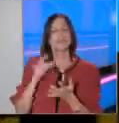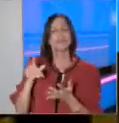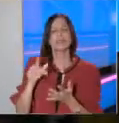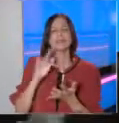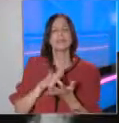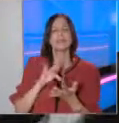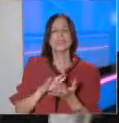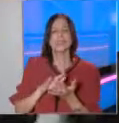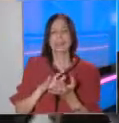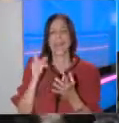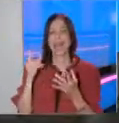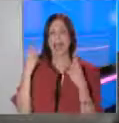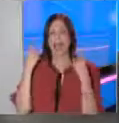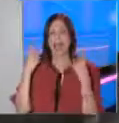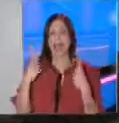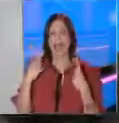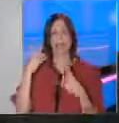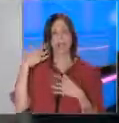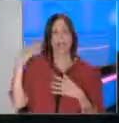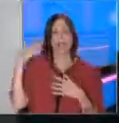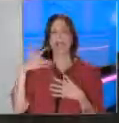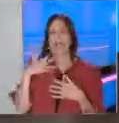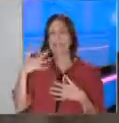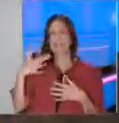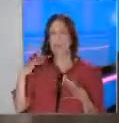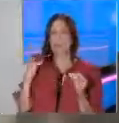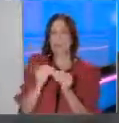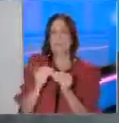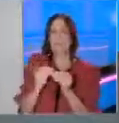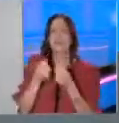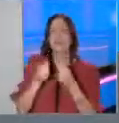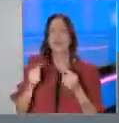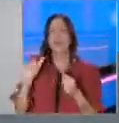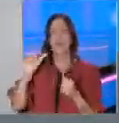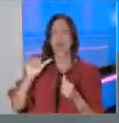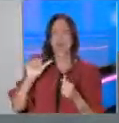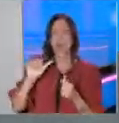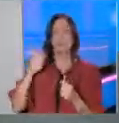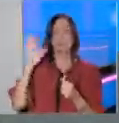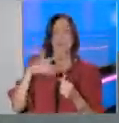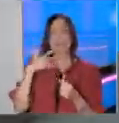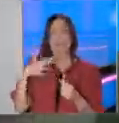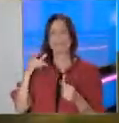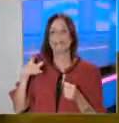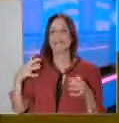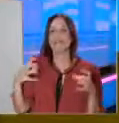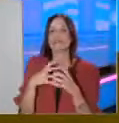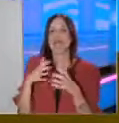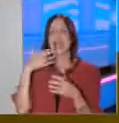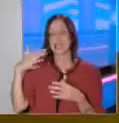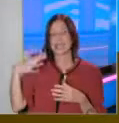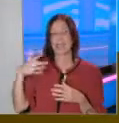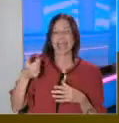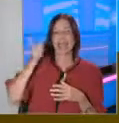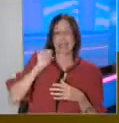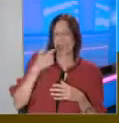קיצוני, היה תאומים עם תולדות הארון, עם קבוצות אחרות. גם תולדות הארון שנתפסת כקבוצה קיצונית,